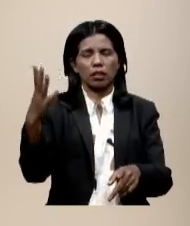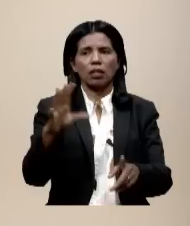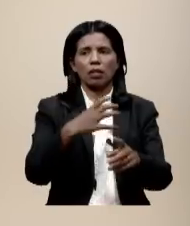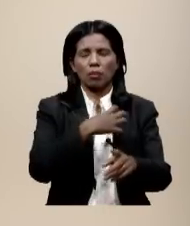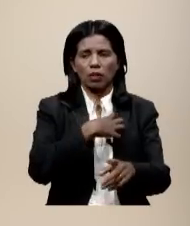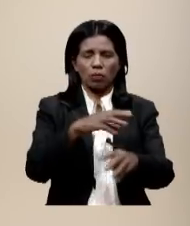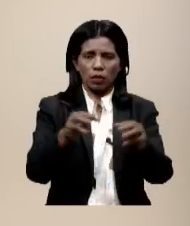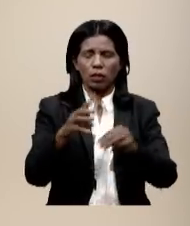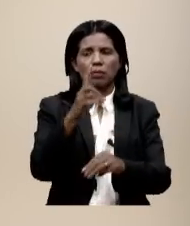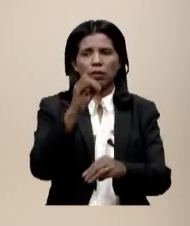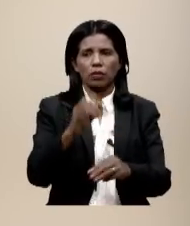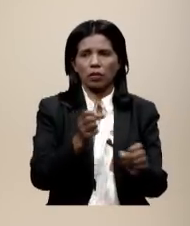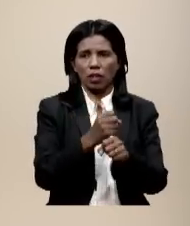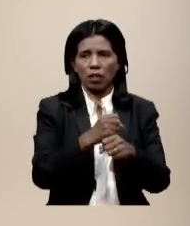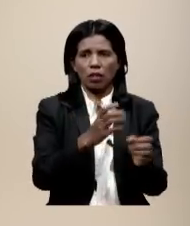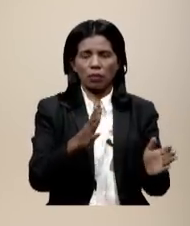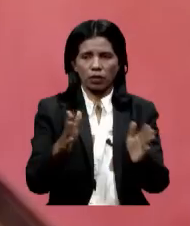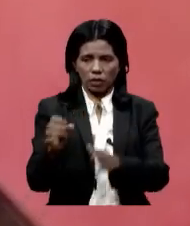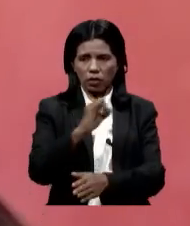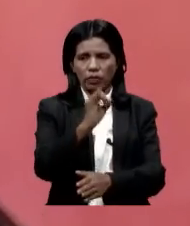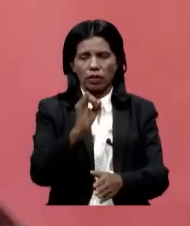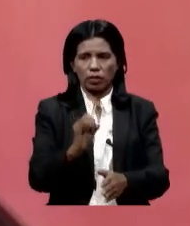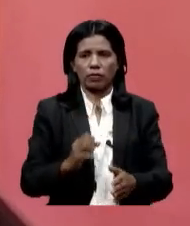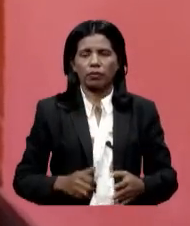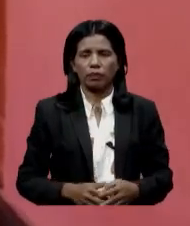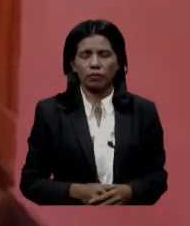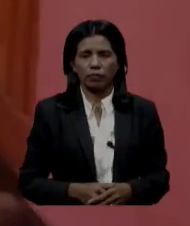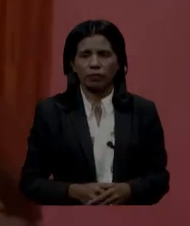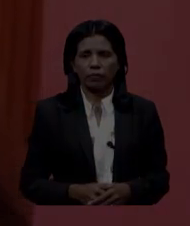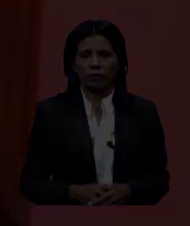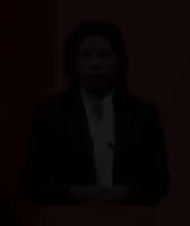município dele rodihalo processo identificação João Carlos Tito Silva, GMN.